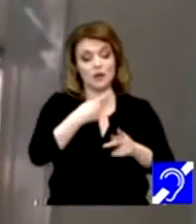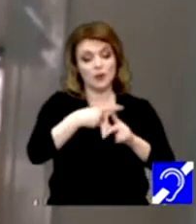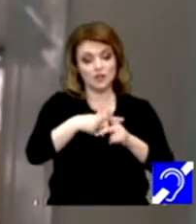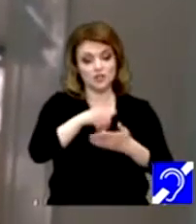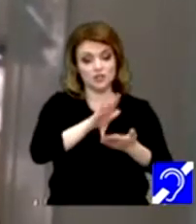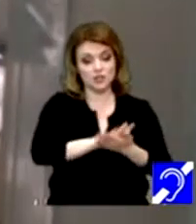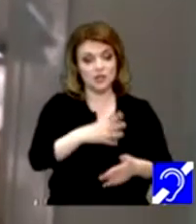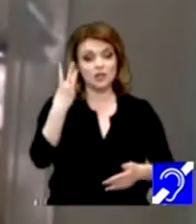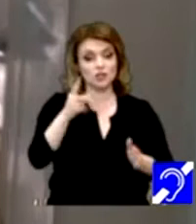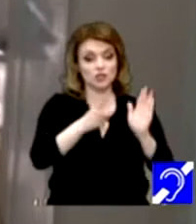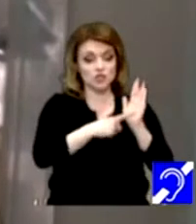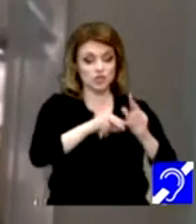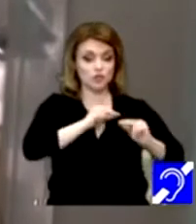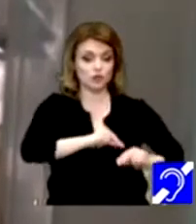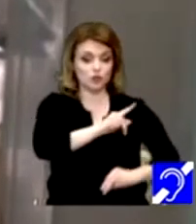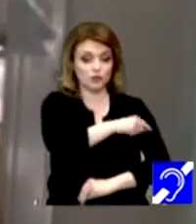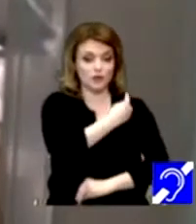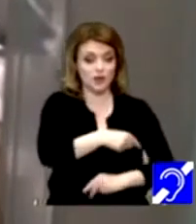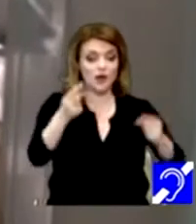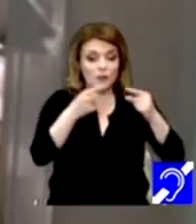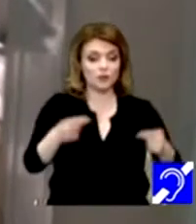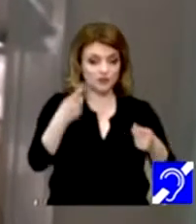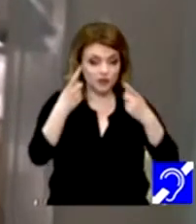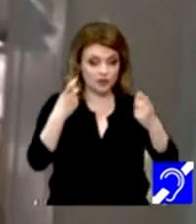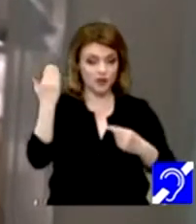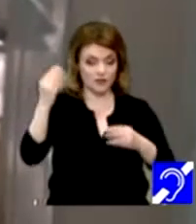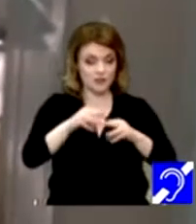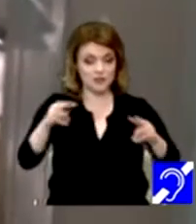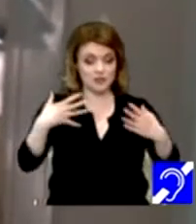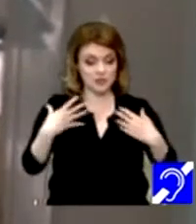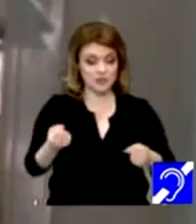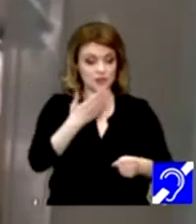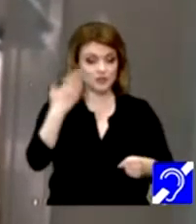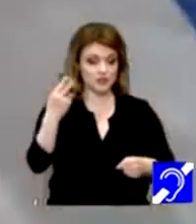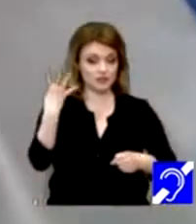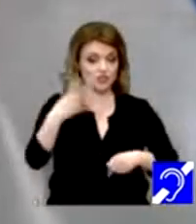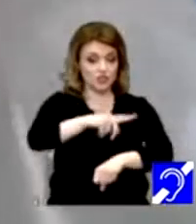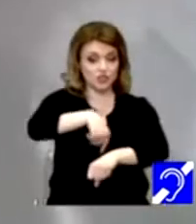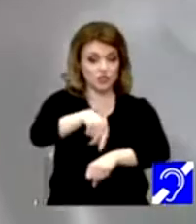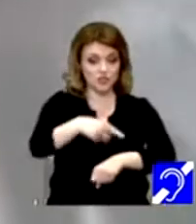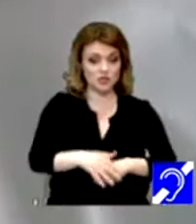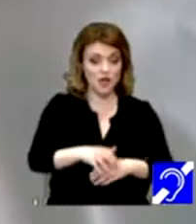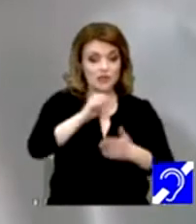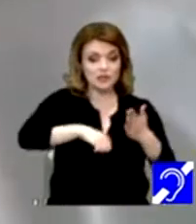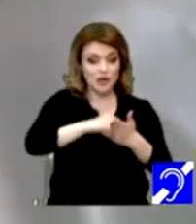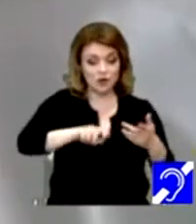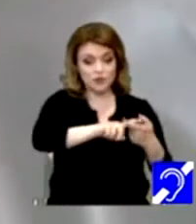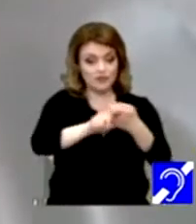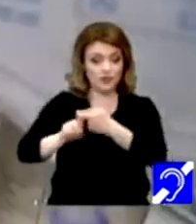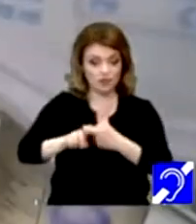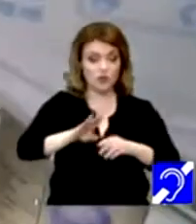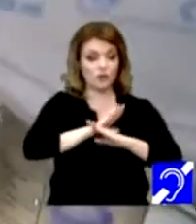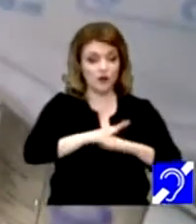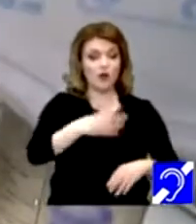pozitiv încă 36 de lucrători medicali. Potrivit datelor Ministerului Sănătății, în ultimele 24 de ore, din cauza virusului au